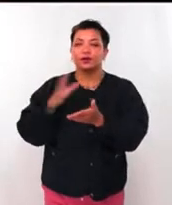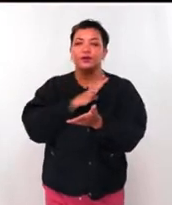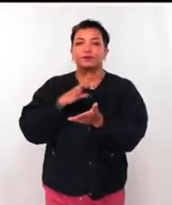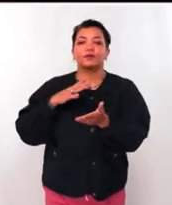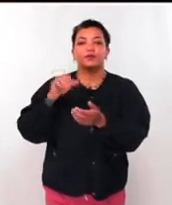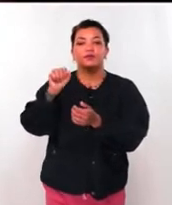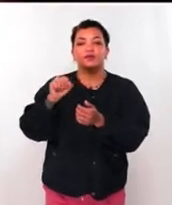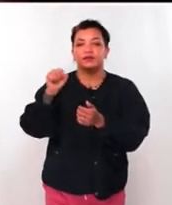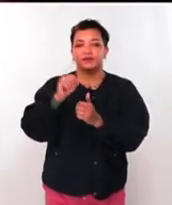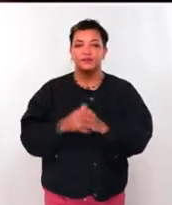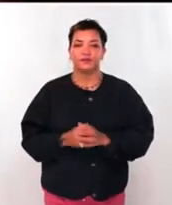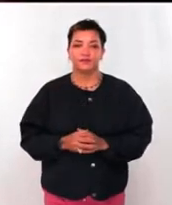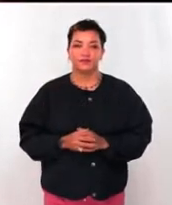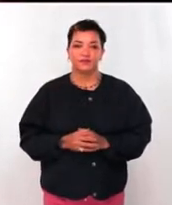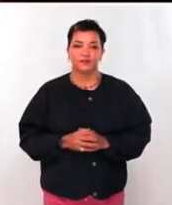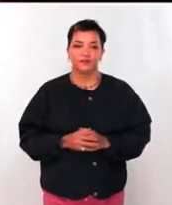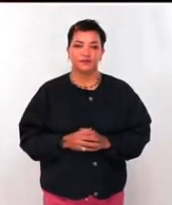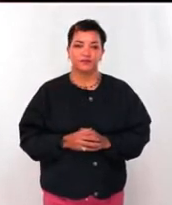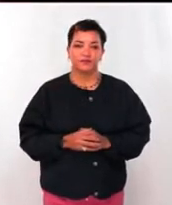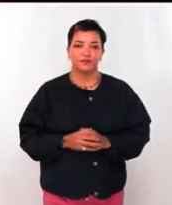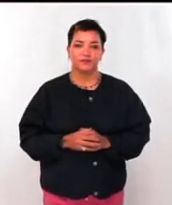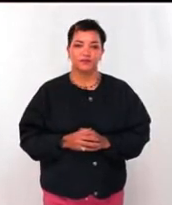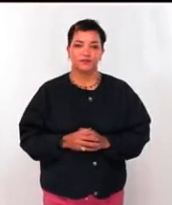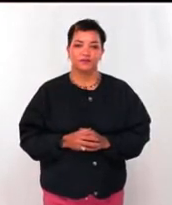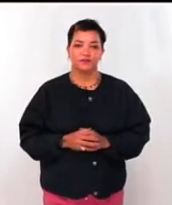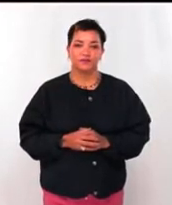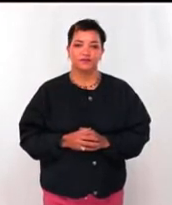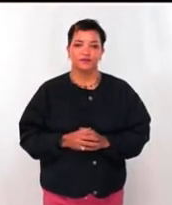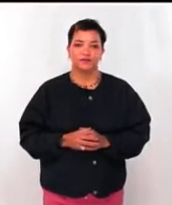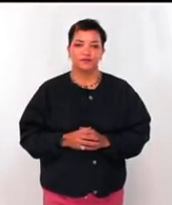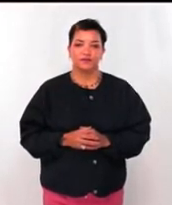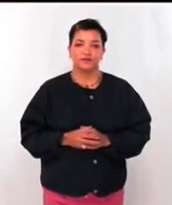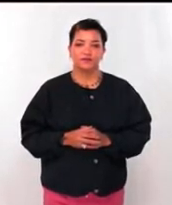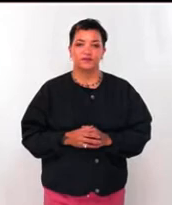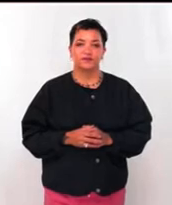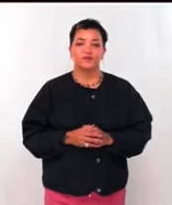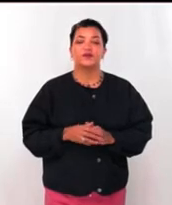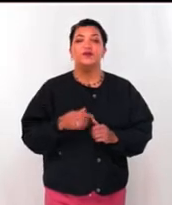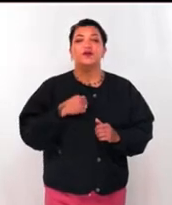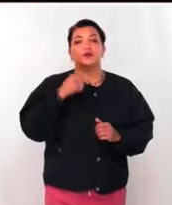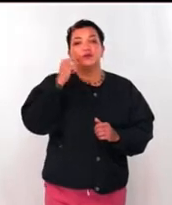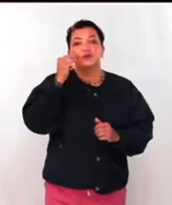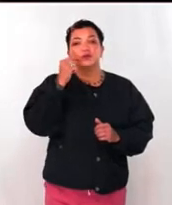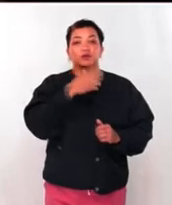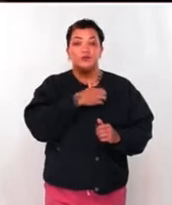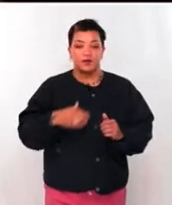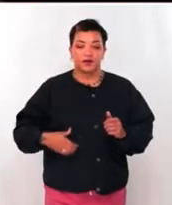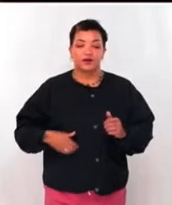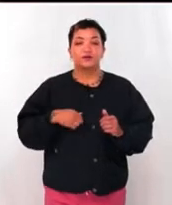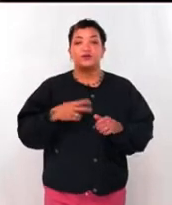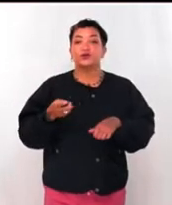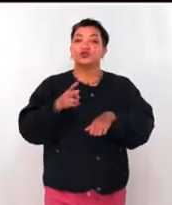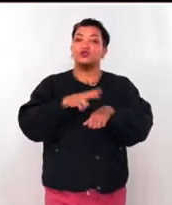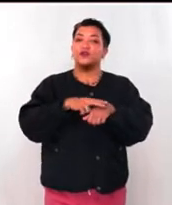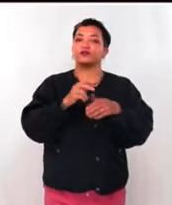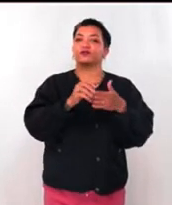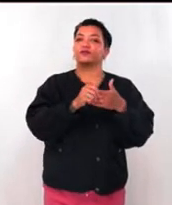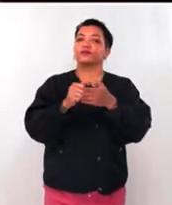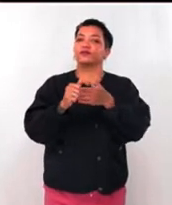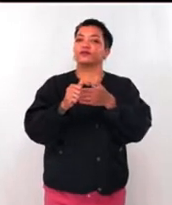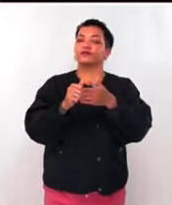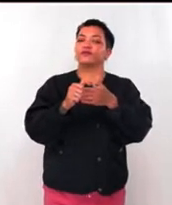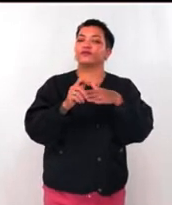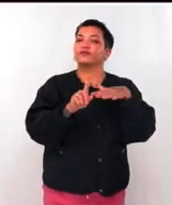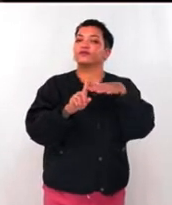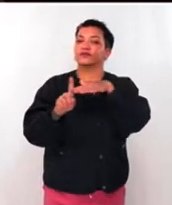Merci, monsieur le maire. Moi, je voudrais me concentrer exclusivement sur votre prise de parole, monsieur le maire, puisque vous êtes le chef de file. Donc